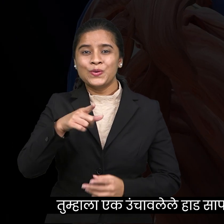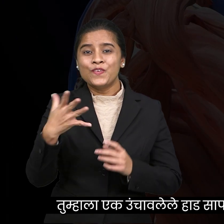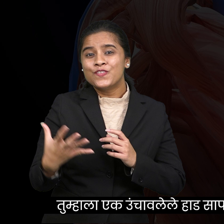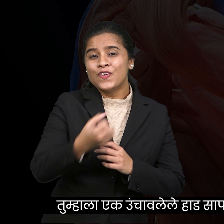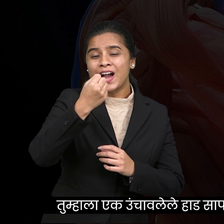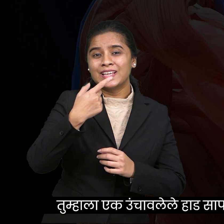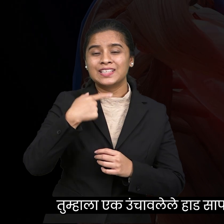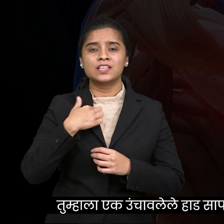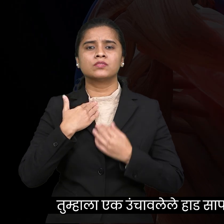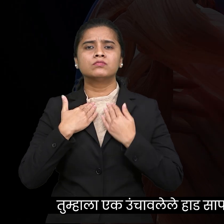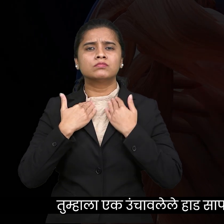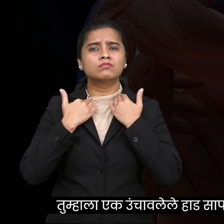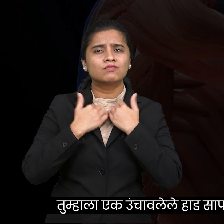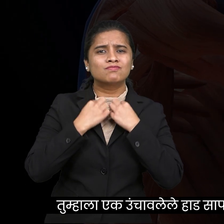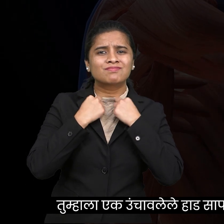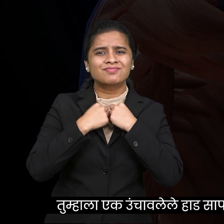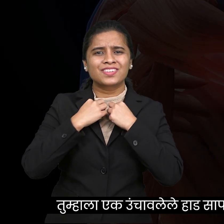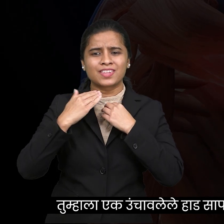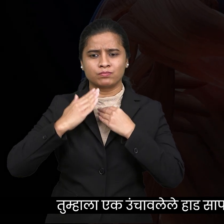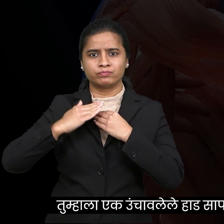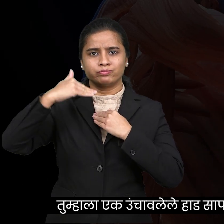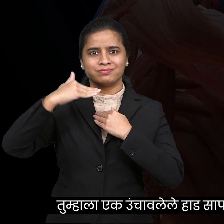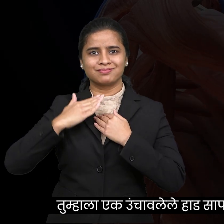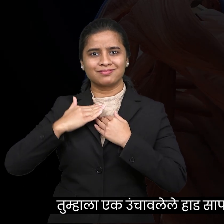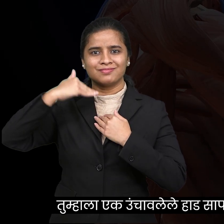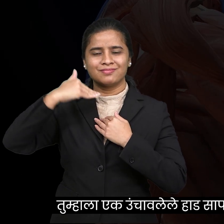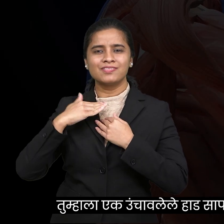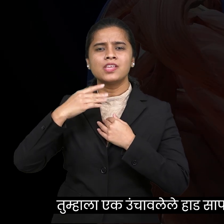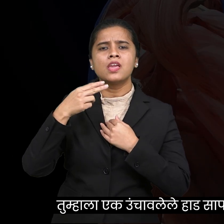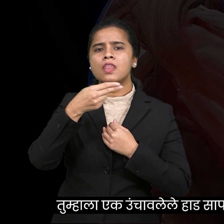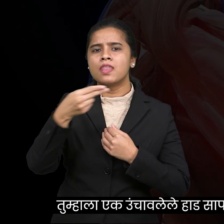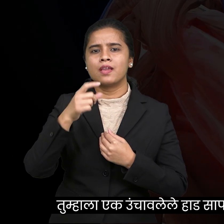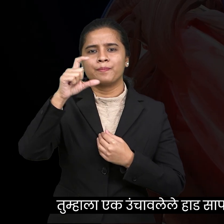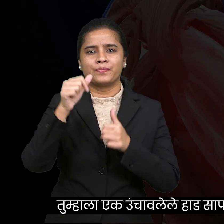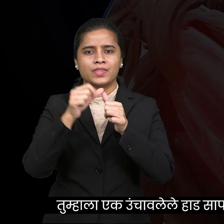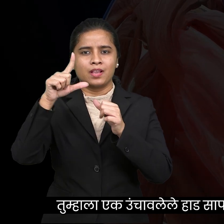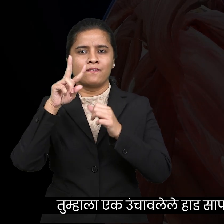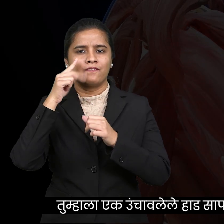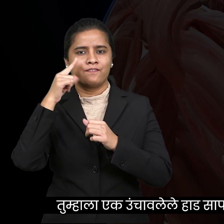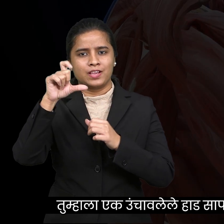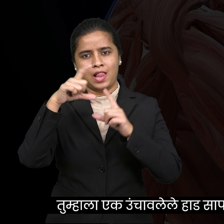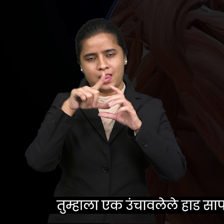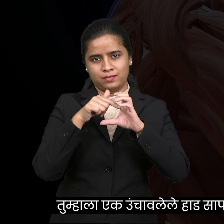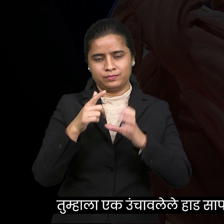तुम्हाला एक उंचावलेले हाड सापडेल आणि त्या हाडाला क्लॅव्हिकल म्हणतात.